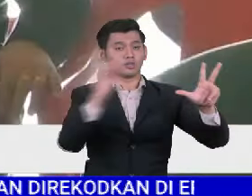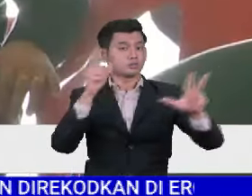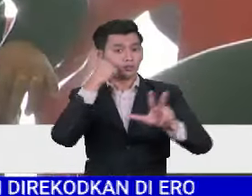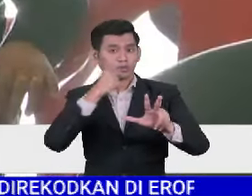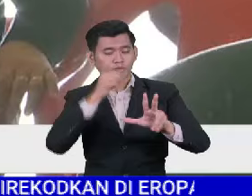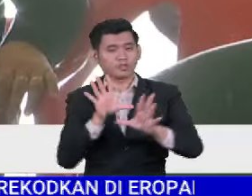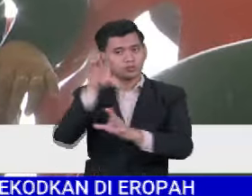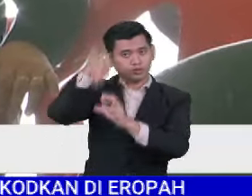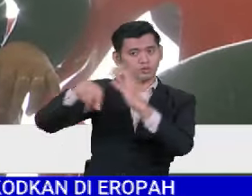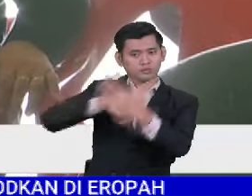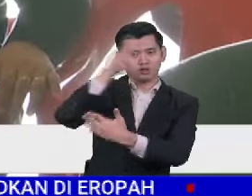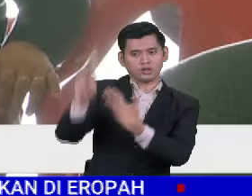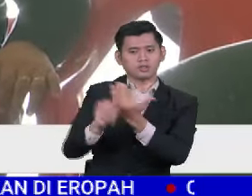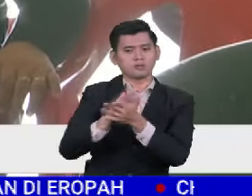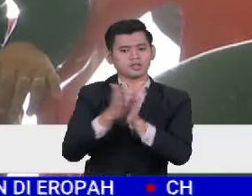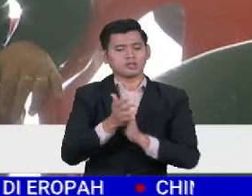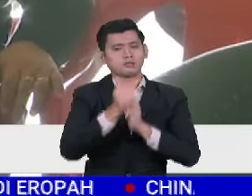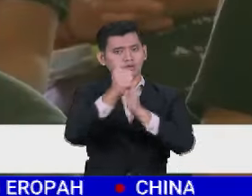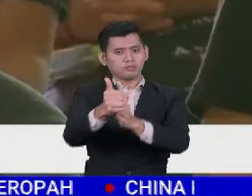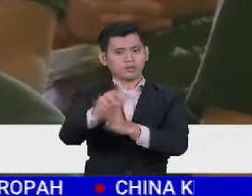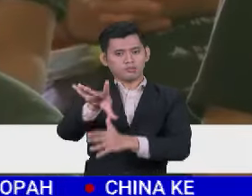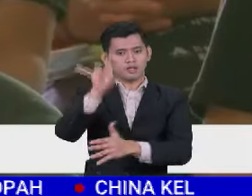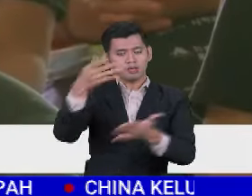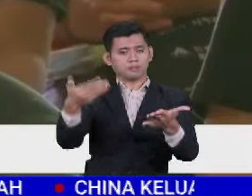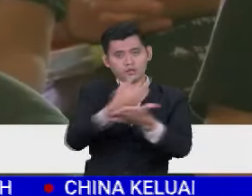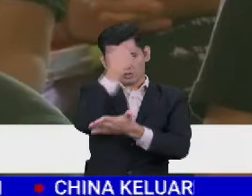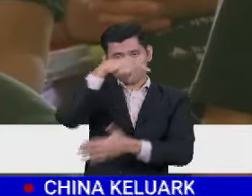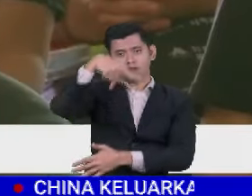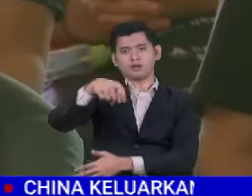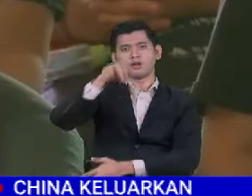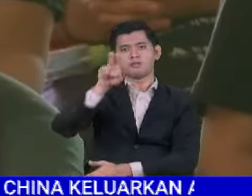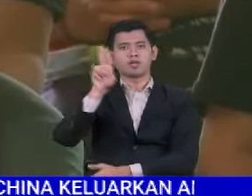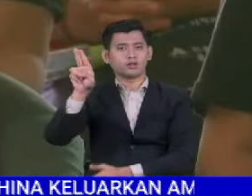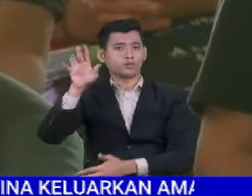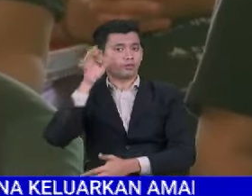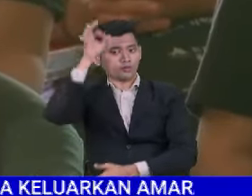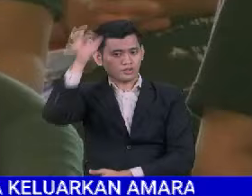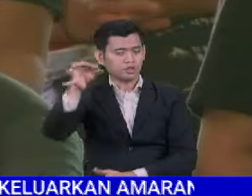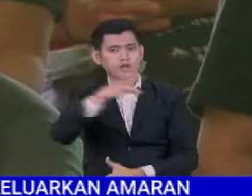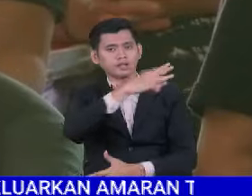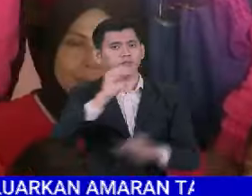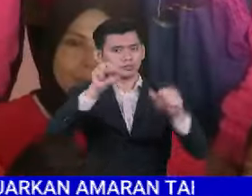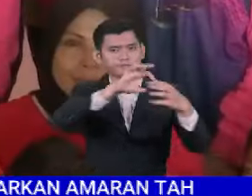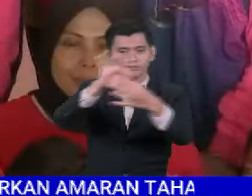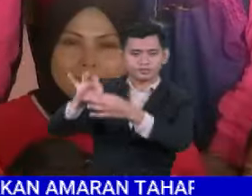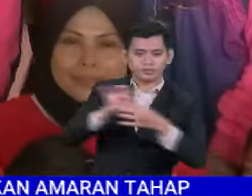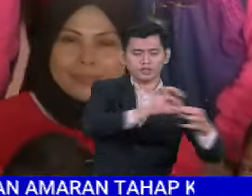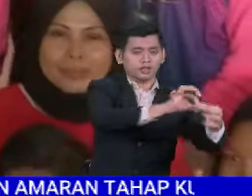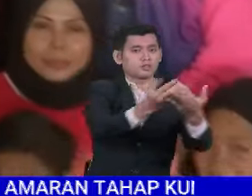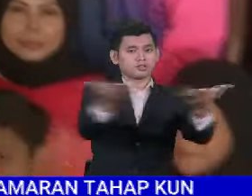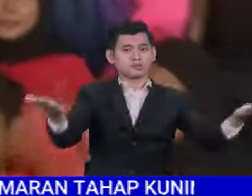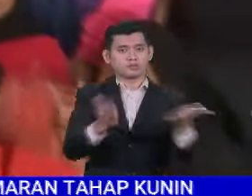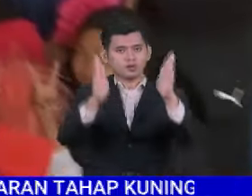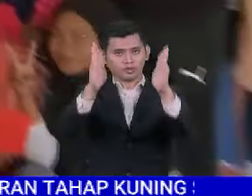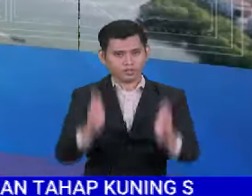ini yang bertujuan memberi panduan ke pemilih paru dalam pilihanraya akan datang selain menguraikan lagi silaturahim antara